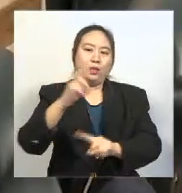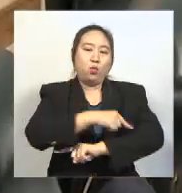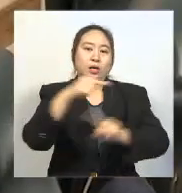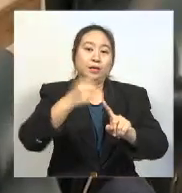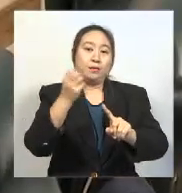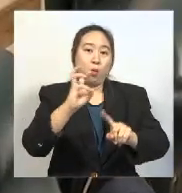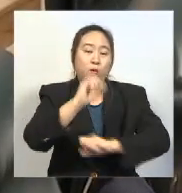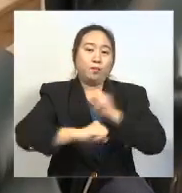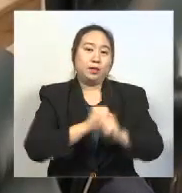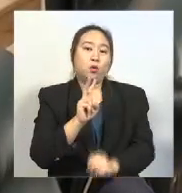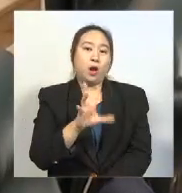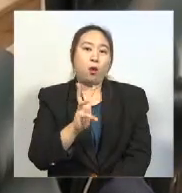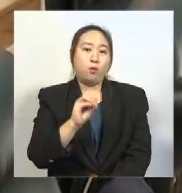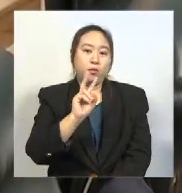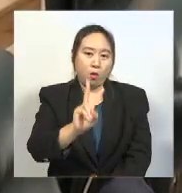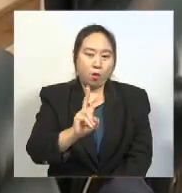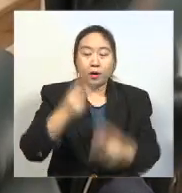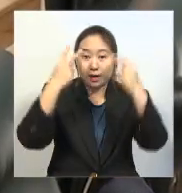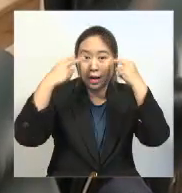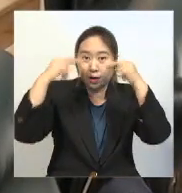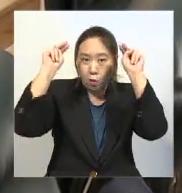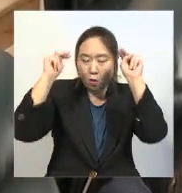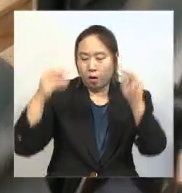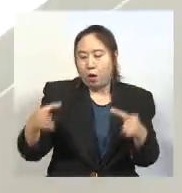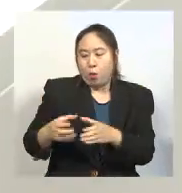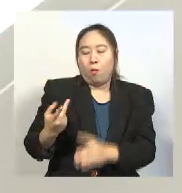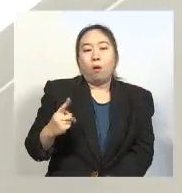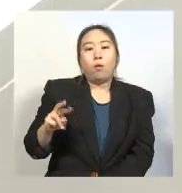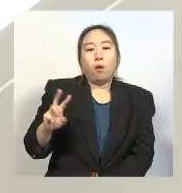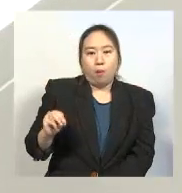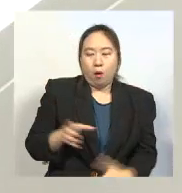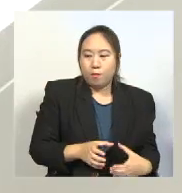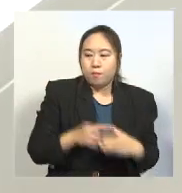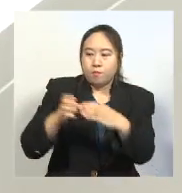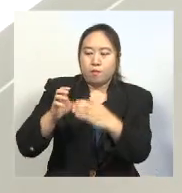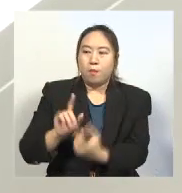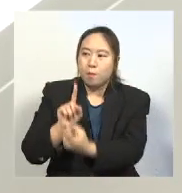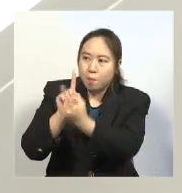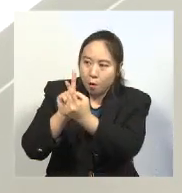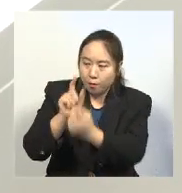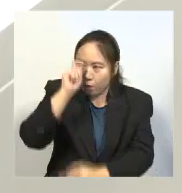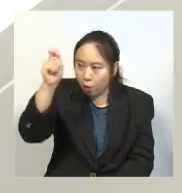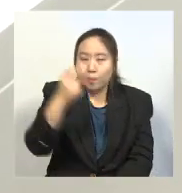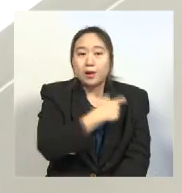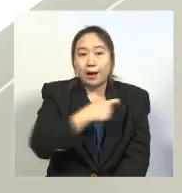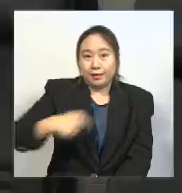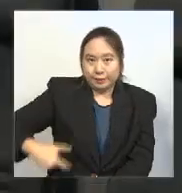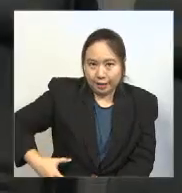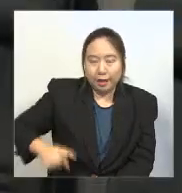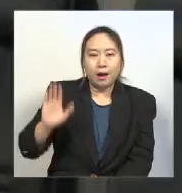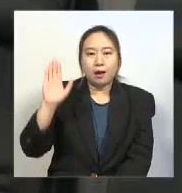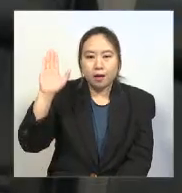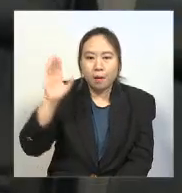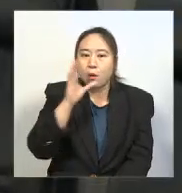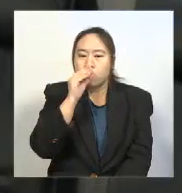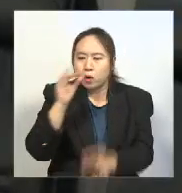2562พลเอกประยุทธ์จันทร์โอชานายกรัฐมนตรีได้นำคณะรัฐมนตรีเข้าถวายสัตย์ปฏิญาณตนก่อนเข้ารับหน้าที่ด้วยถ้อยคำที่ขาดสาระส